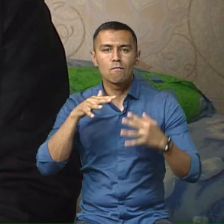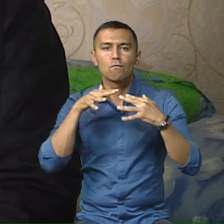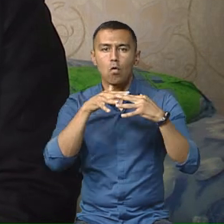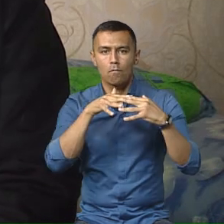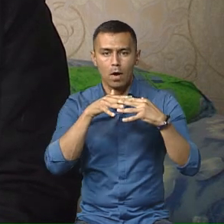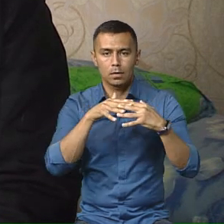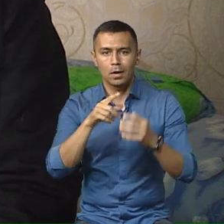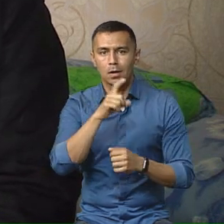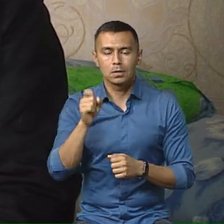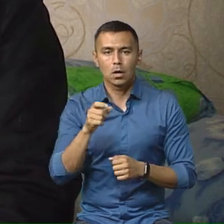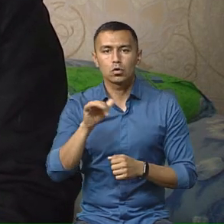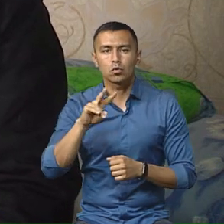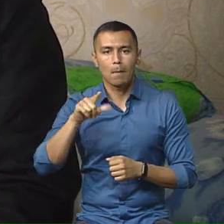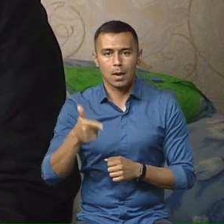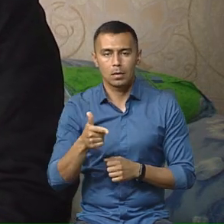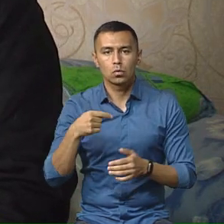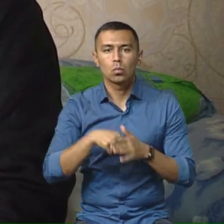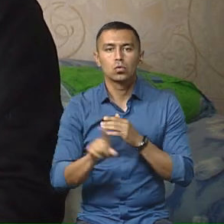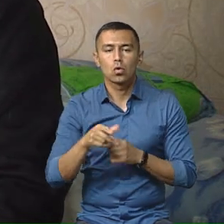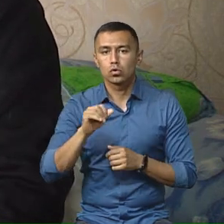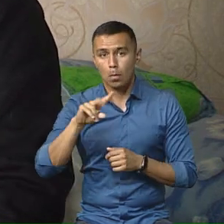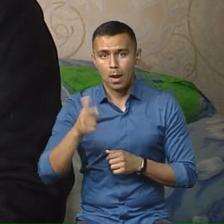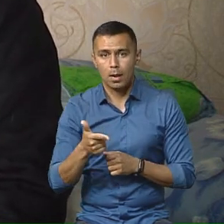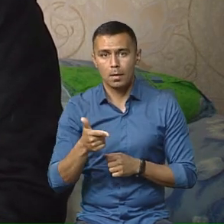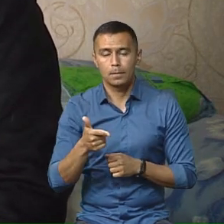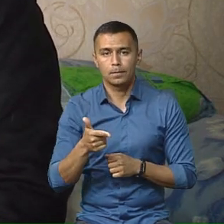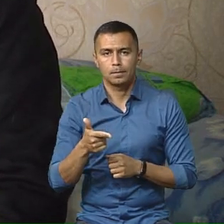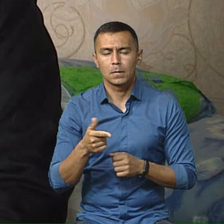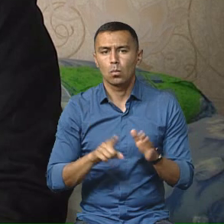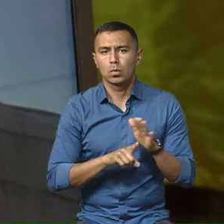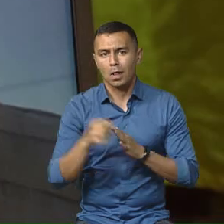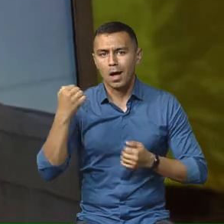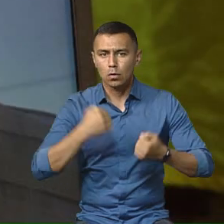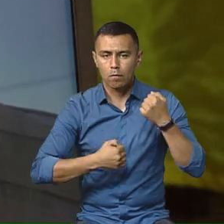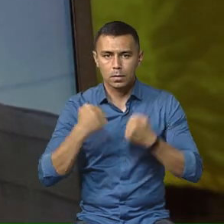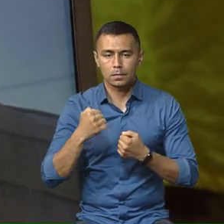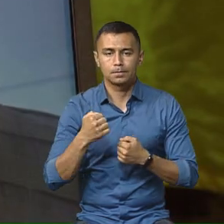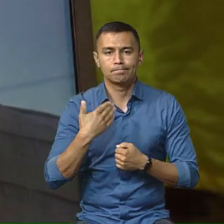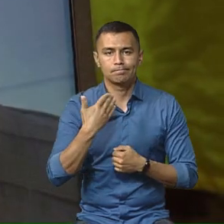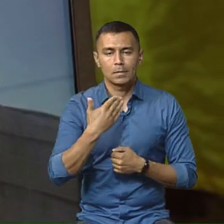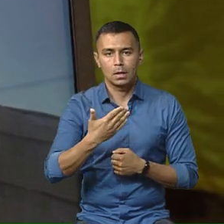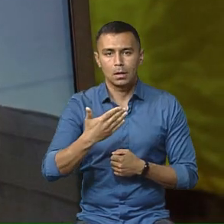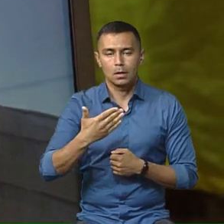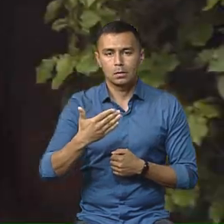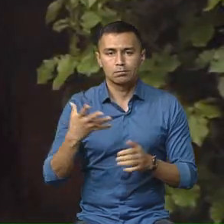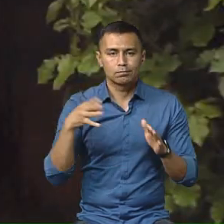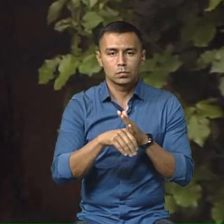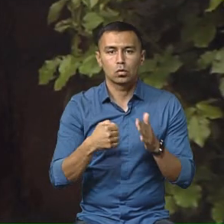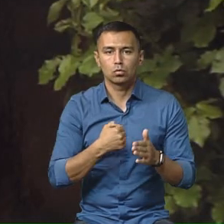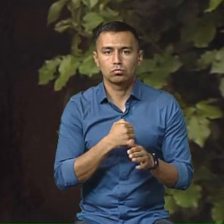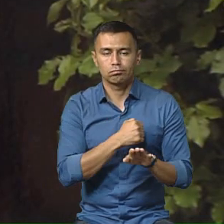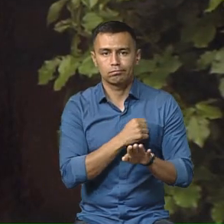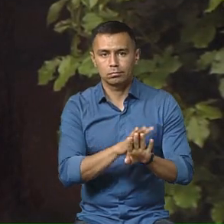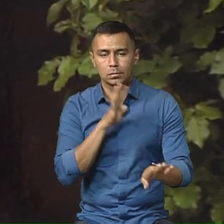за Гостомель, тому що Гостомель почали атакувати. Олексій Казімір став до лав тероборони